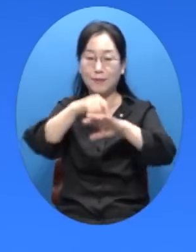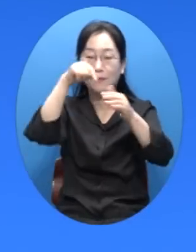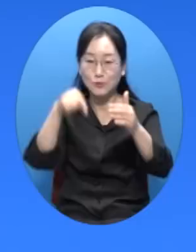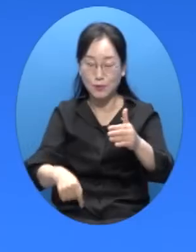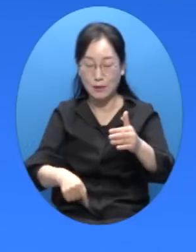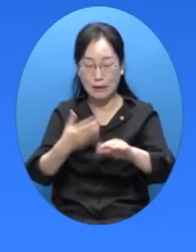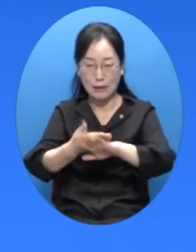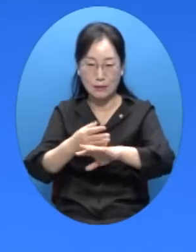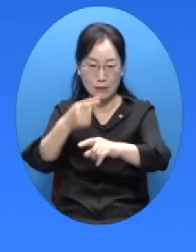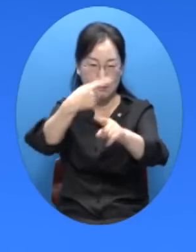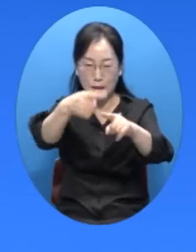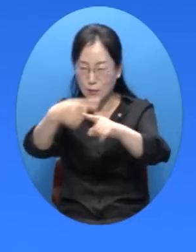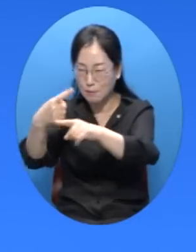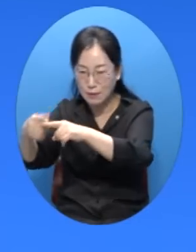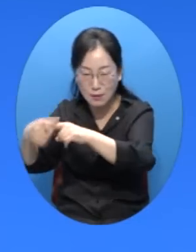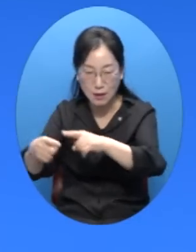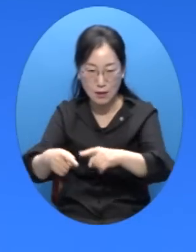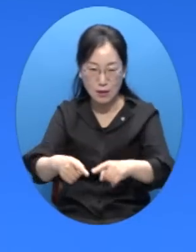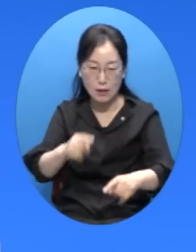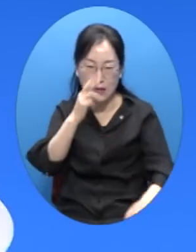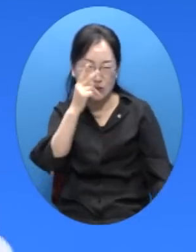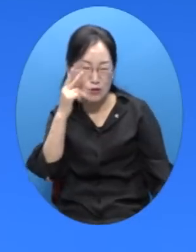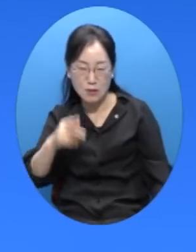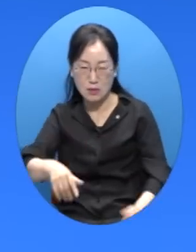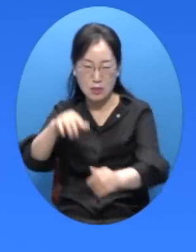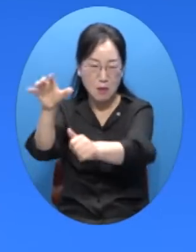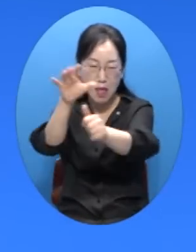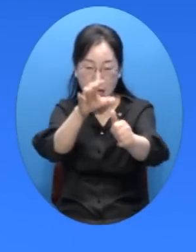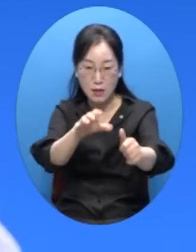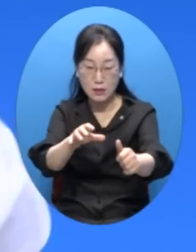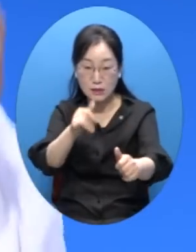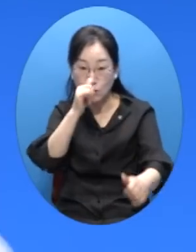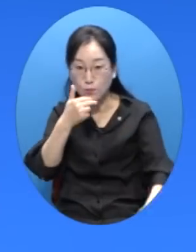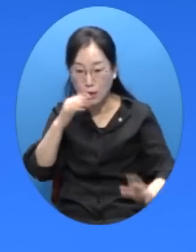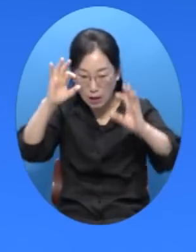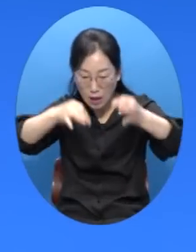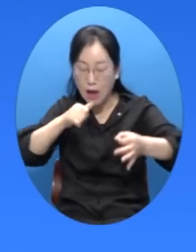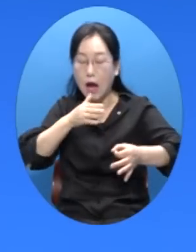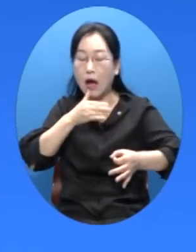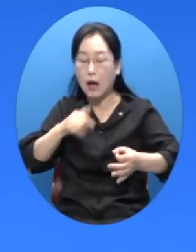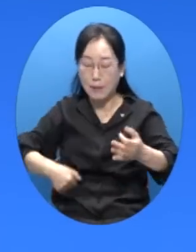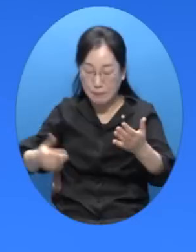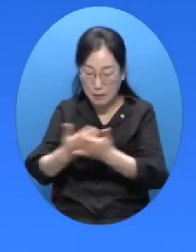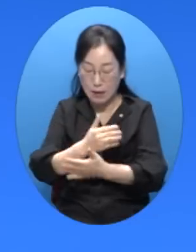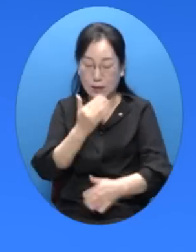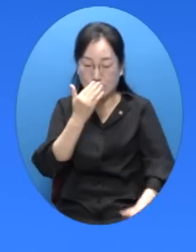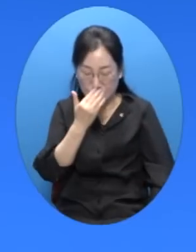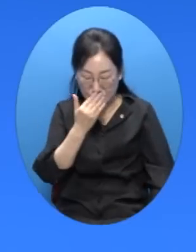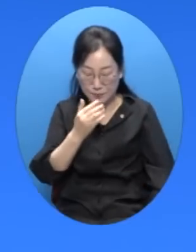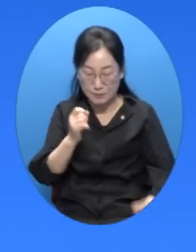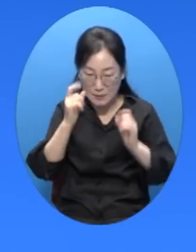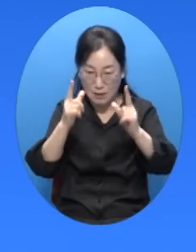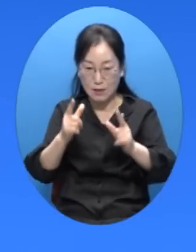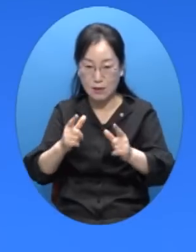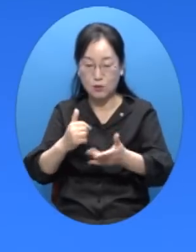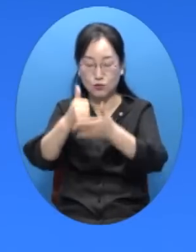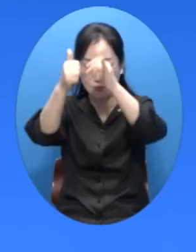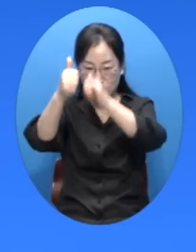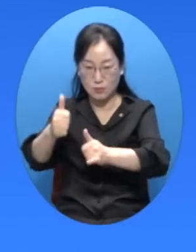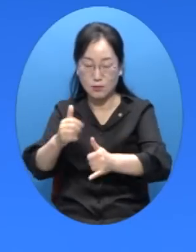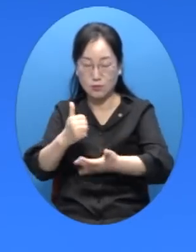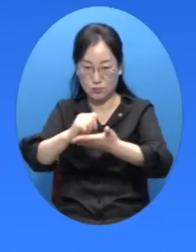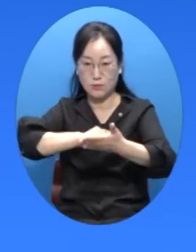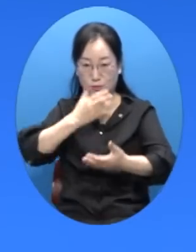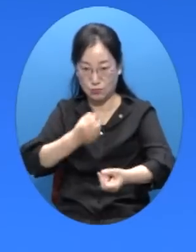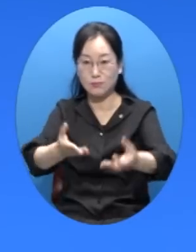남을 판단하고 정죄하는 그러한 생각만 가득 했으면 회개하고 돌이켜서 겸손히 깨어지고 나서 주님을 섬기는 여러분 모두가 되기를 주님으로